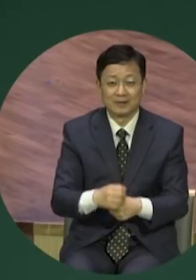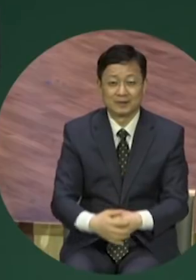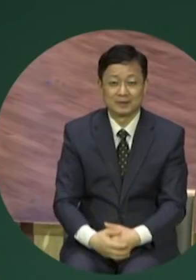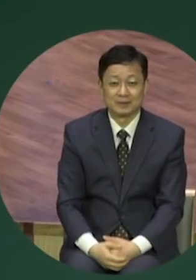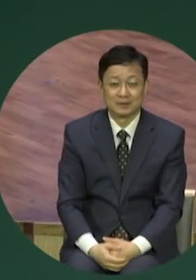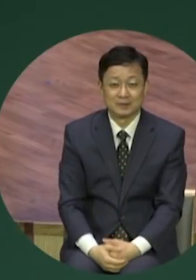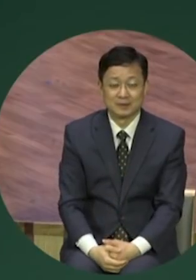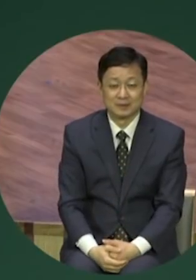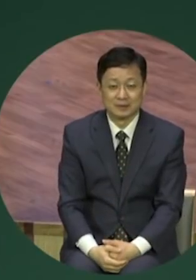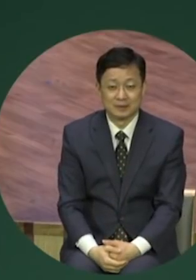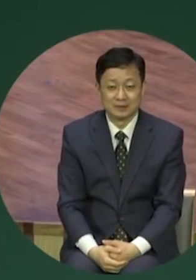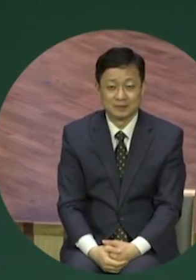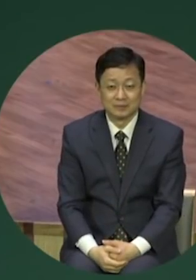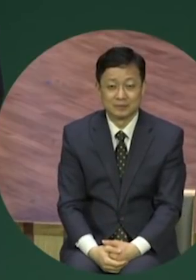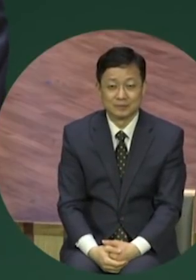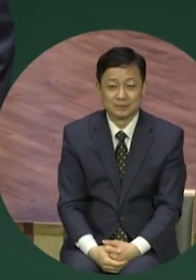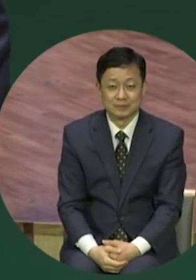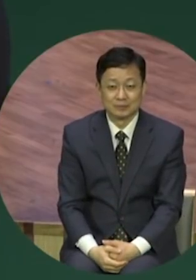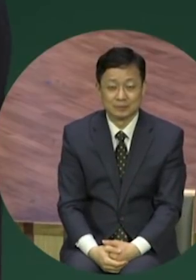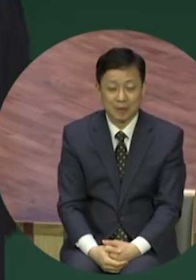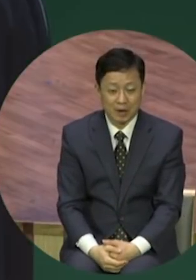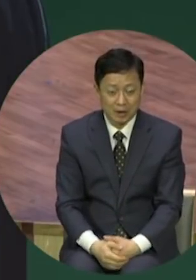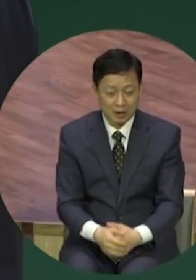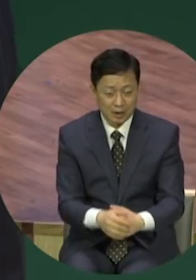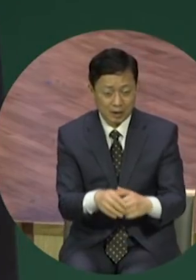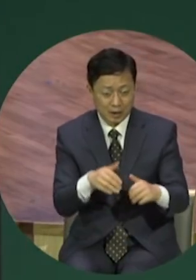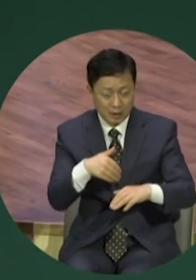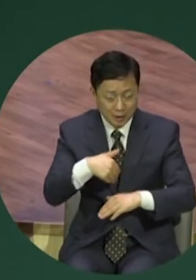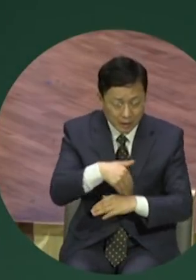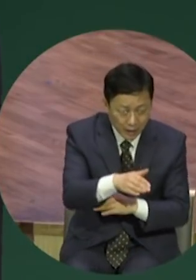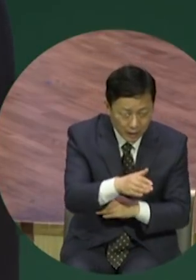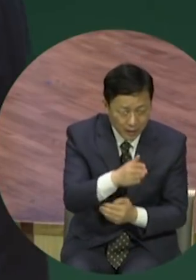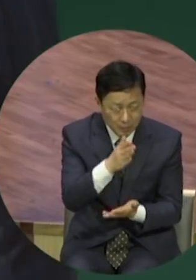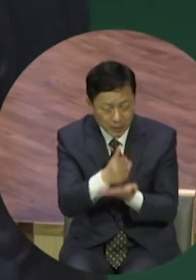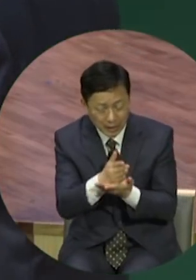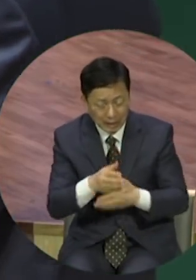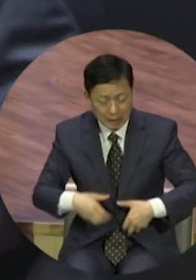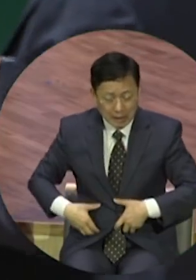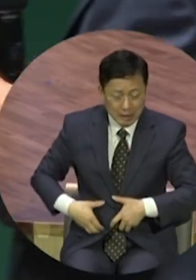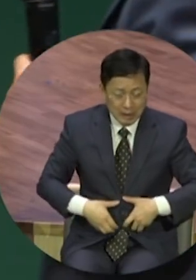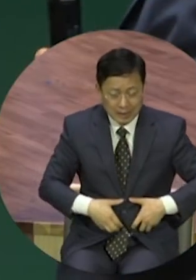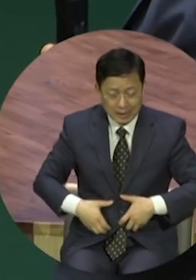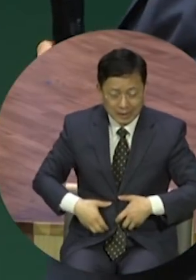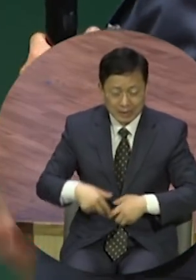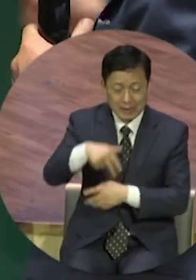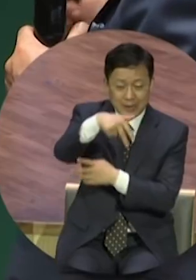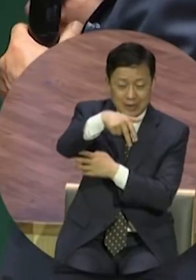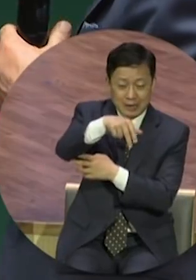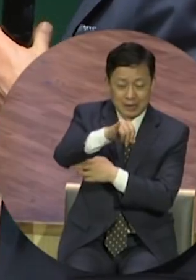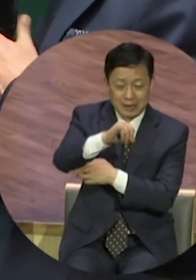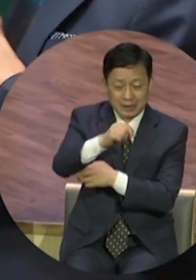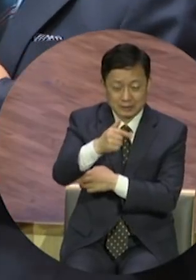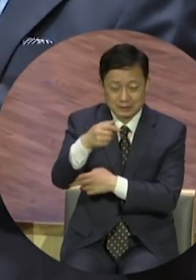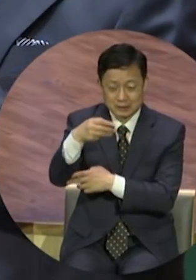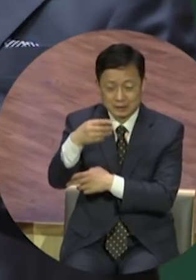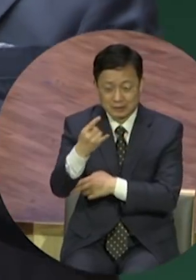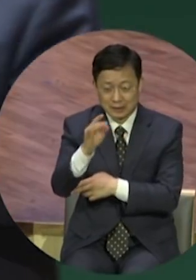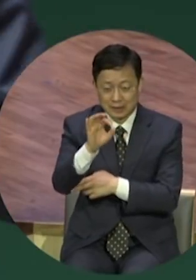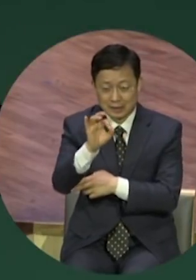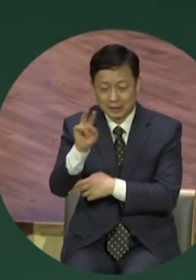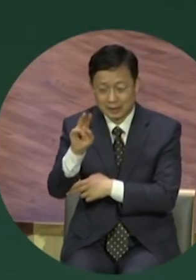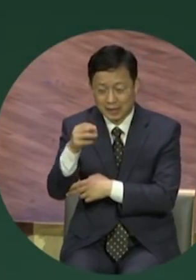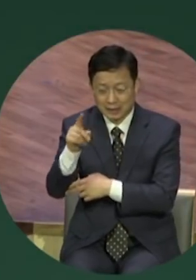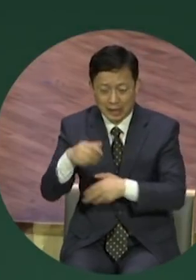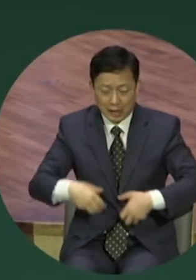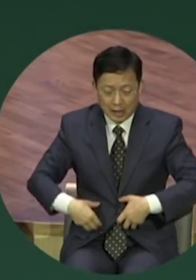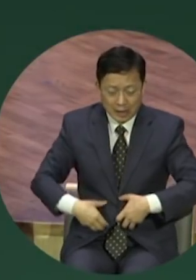arise, it's all being stuck in a rock between. 갈 수도 없고 물 날 수도 없고. They can't go forward. They can't retreat. 이런 사건이 또 터진 거예요. They're always surrounded